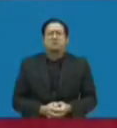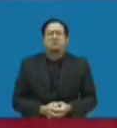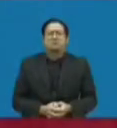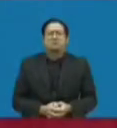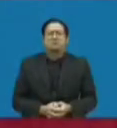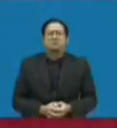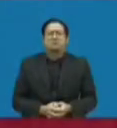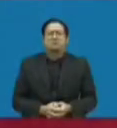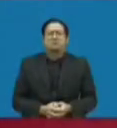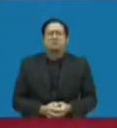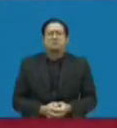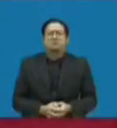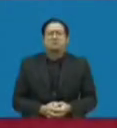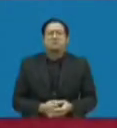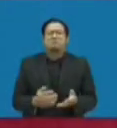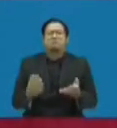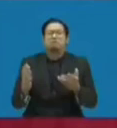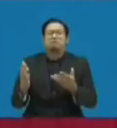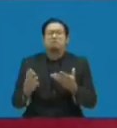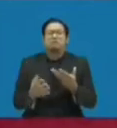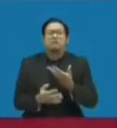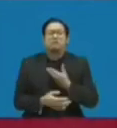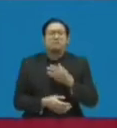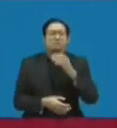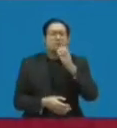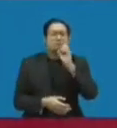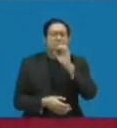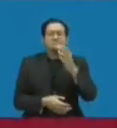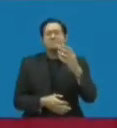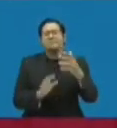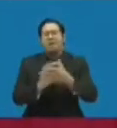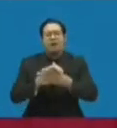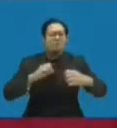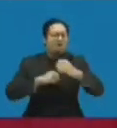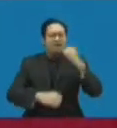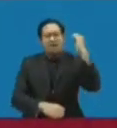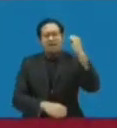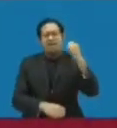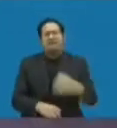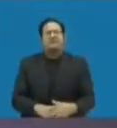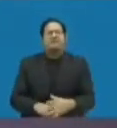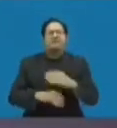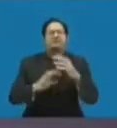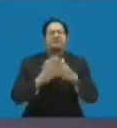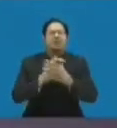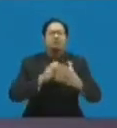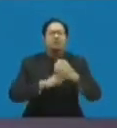orasi sedikit salam olahraga salam olahraga